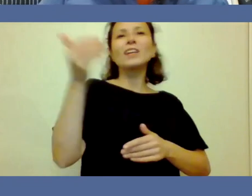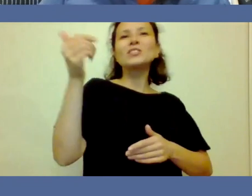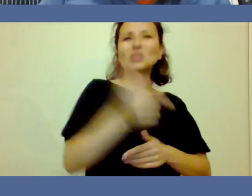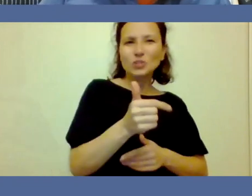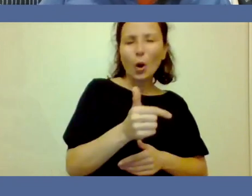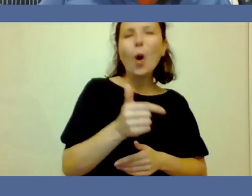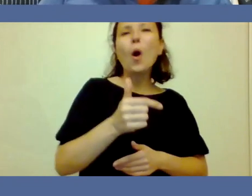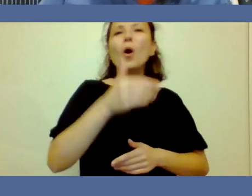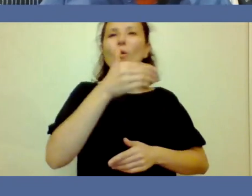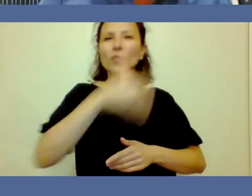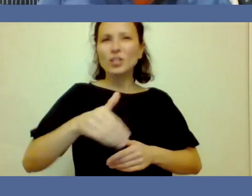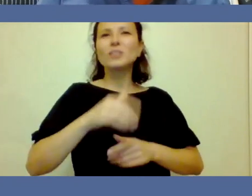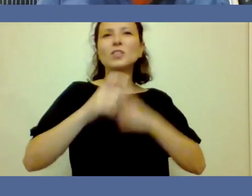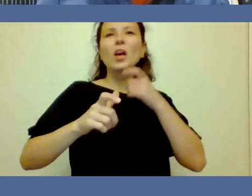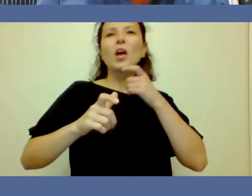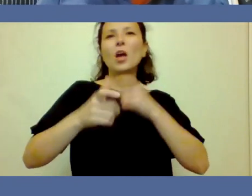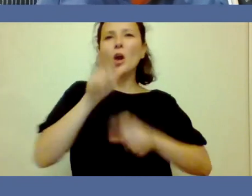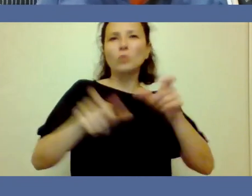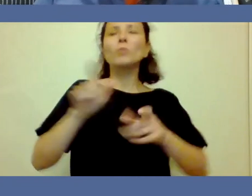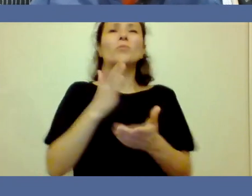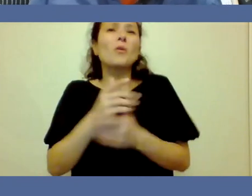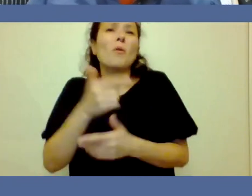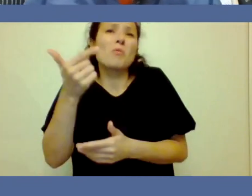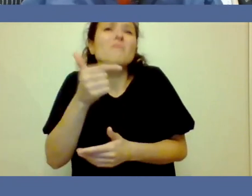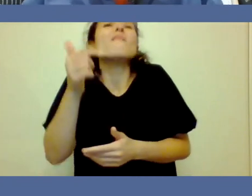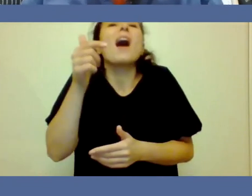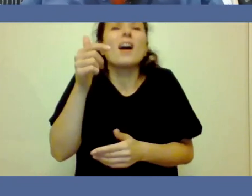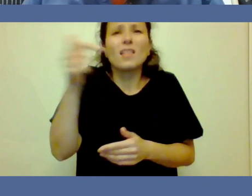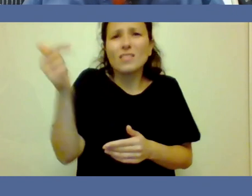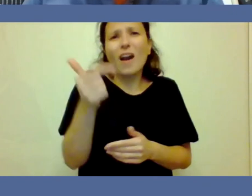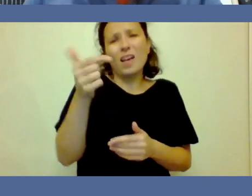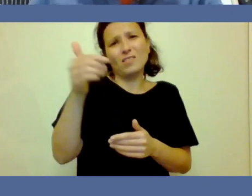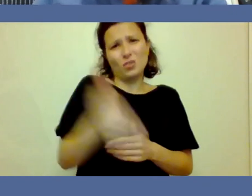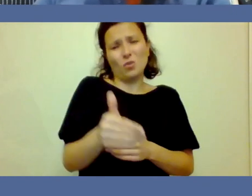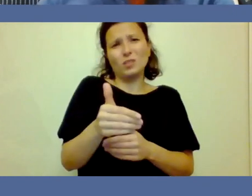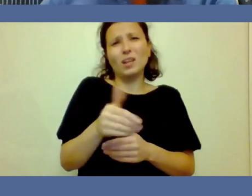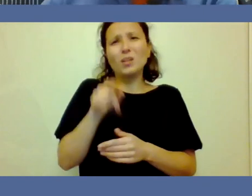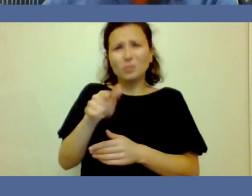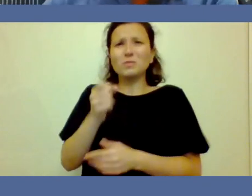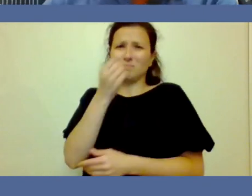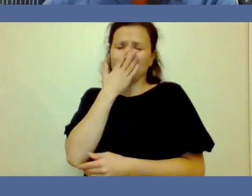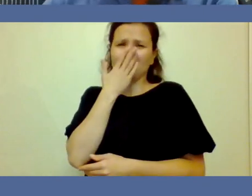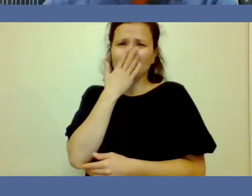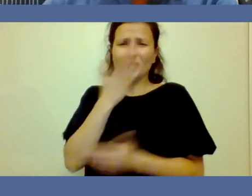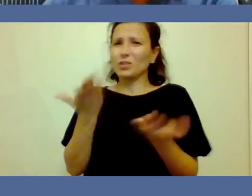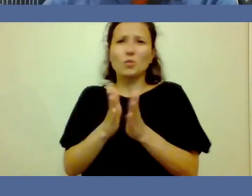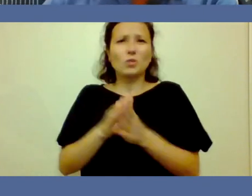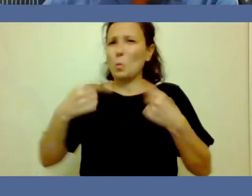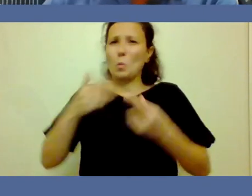a 2000, to byłaby pani zawiedziona i powiedziała, nie odniosła ta książka sukcesu. Po